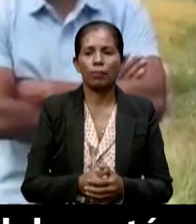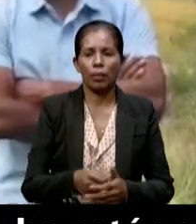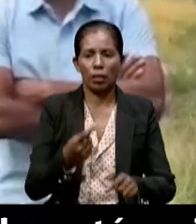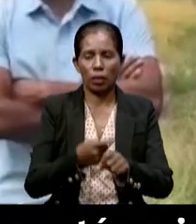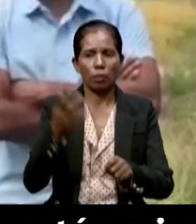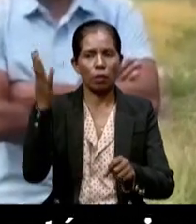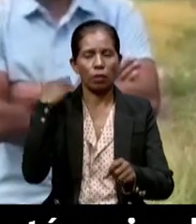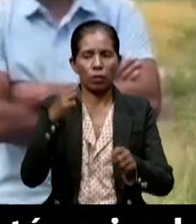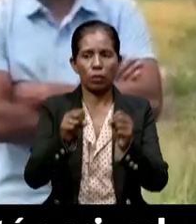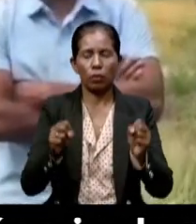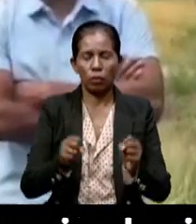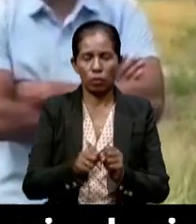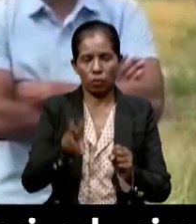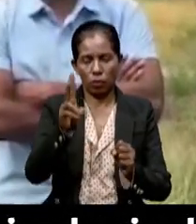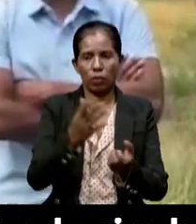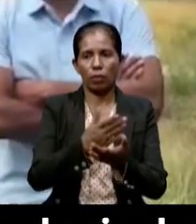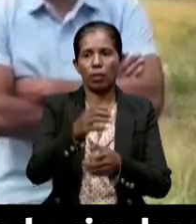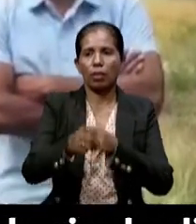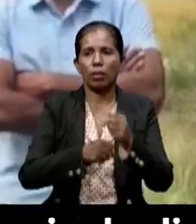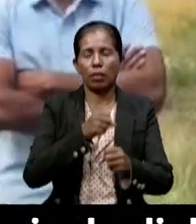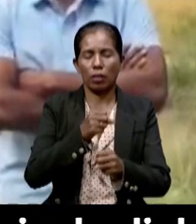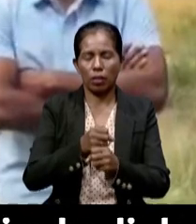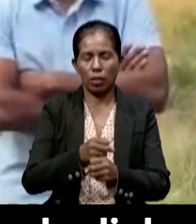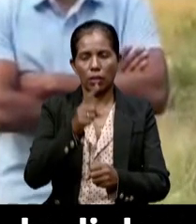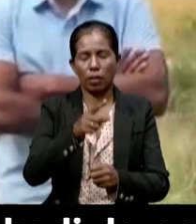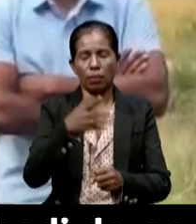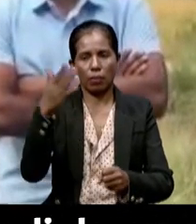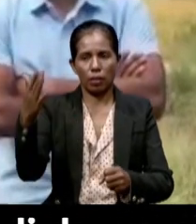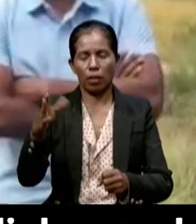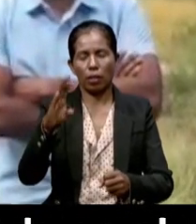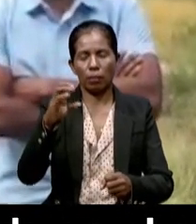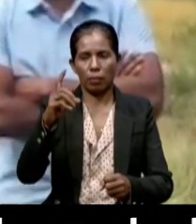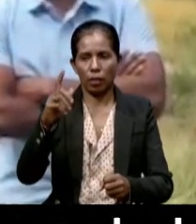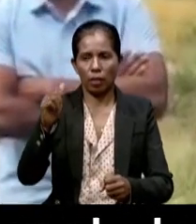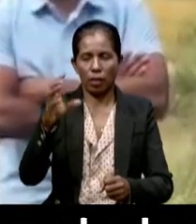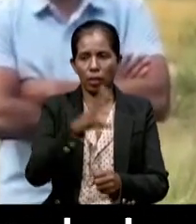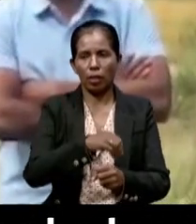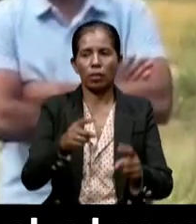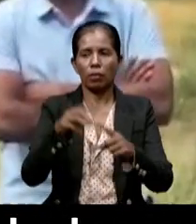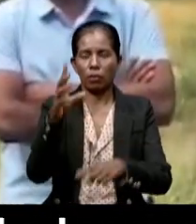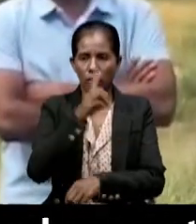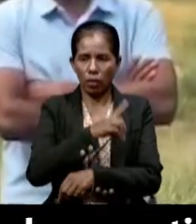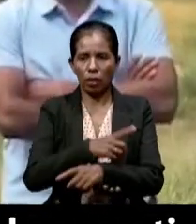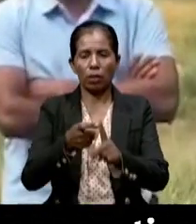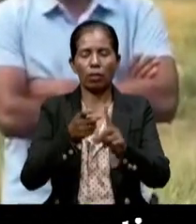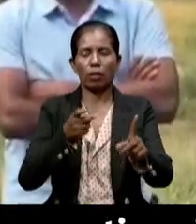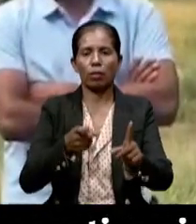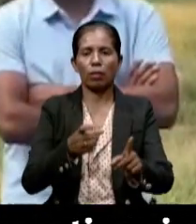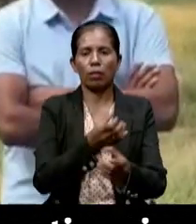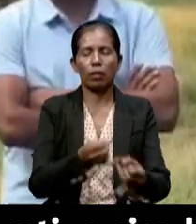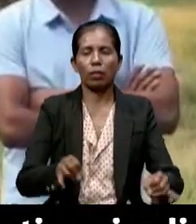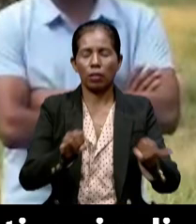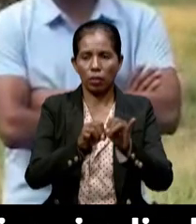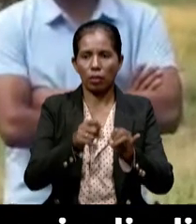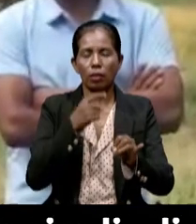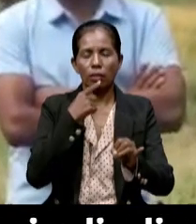ulu ne sukurwane sefahe tina inda babahu tina inda ba kaibada nebe ohini usi parti istitusi sepuluh tu